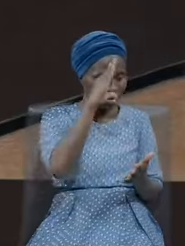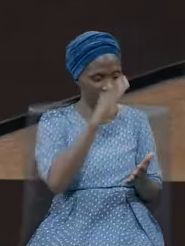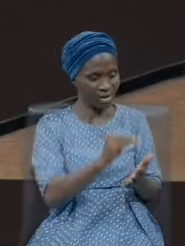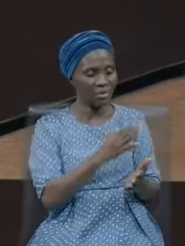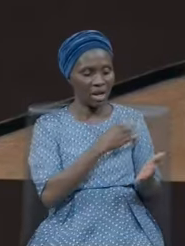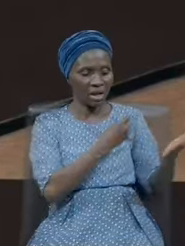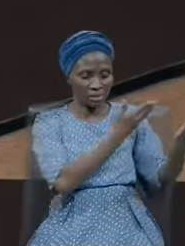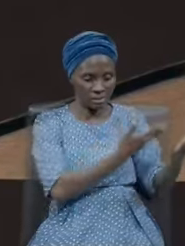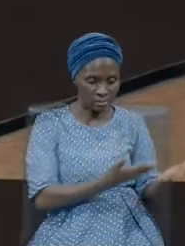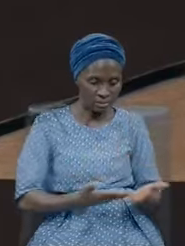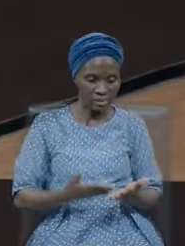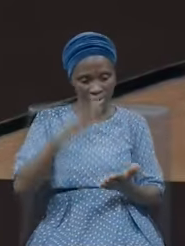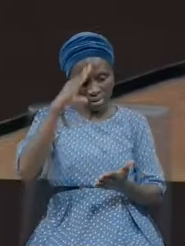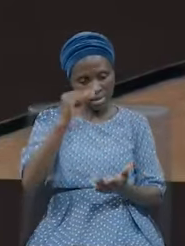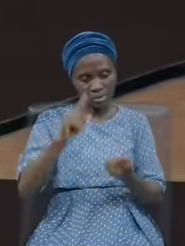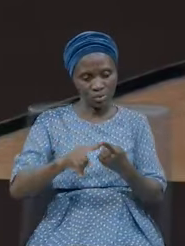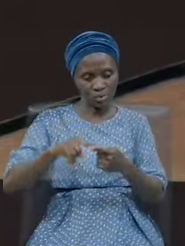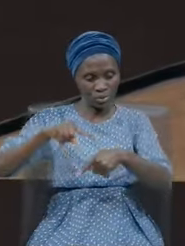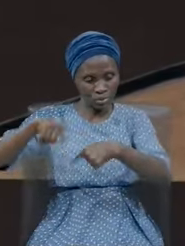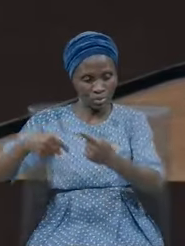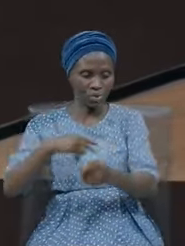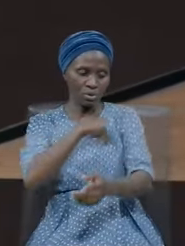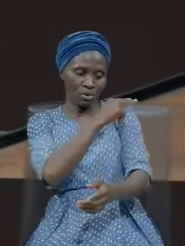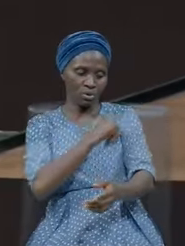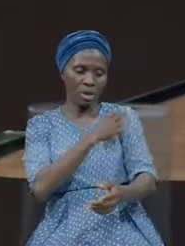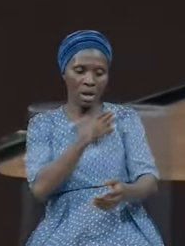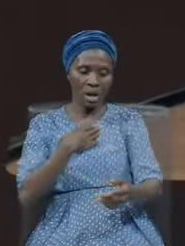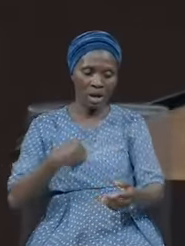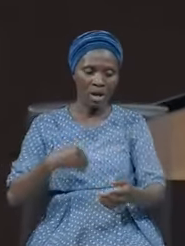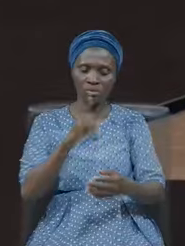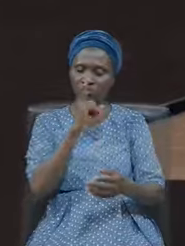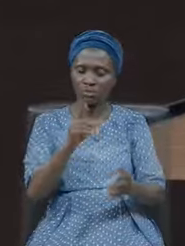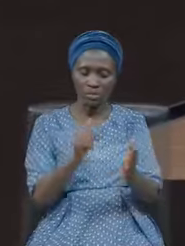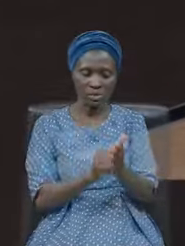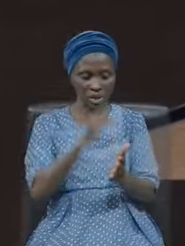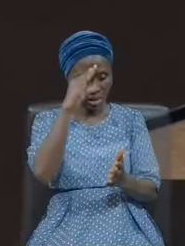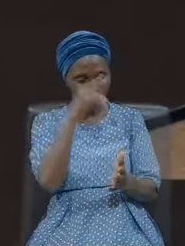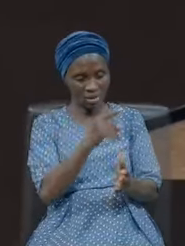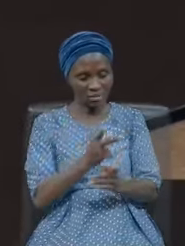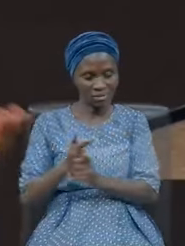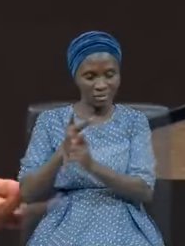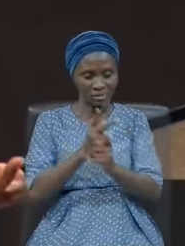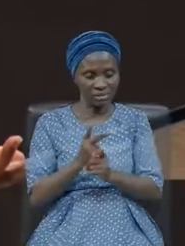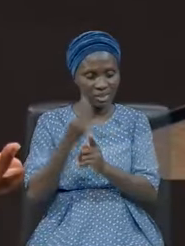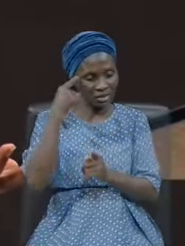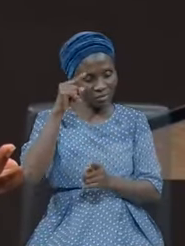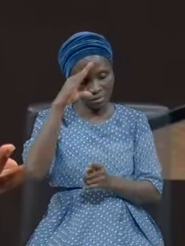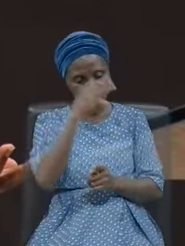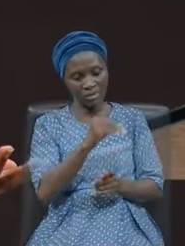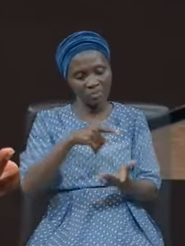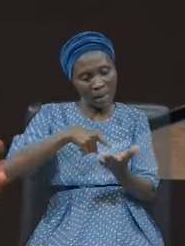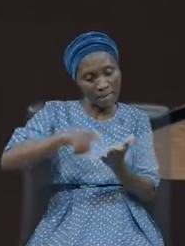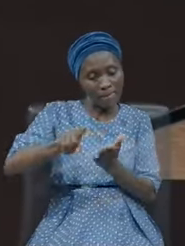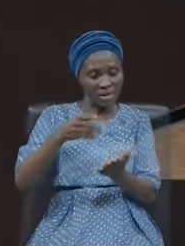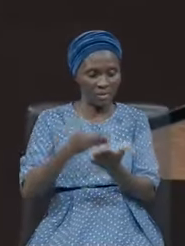première les premiers soins il a amené à une hôtellerie il a tout fait il a tout